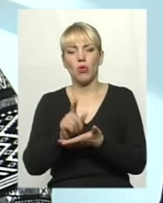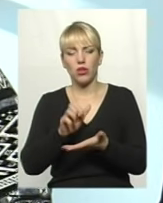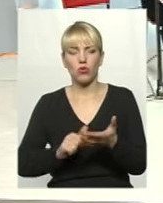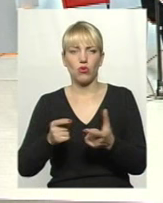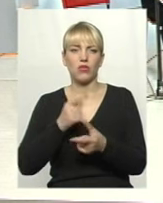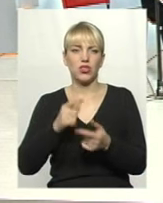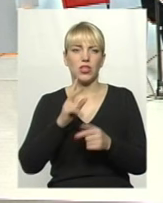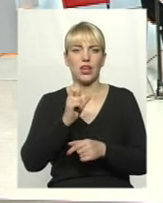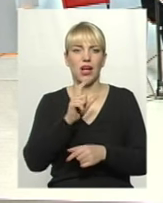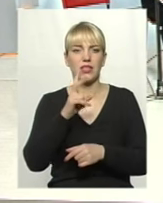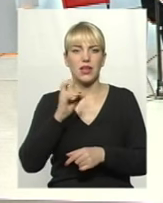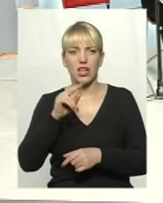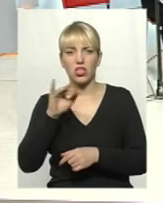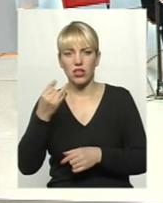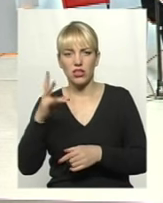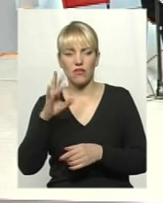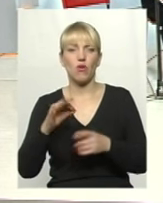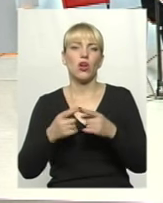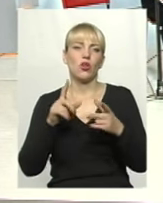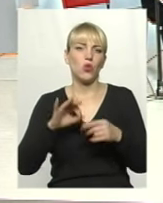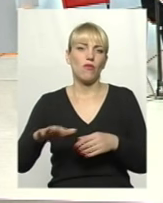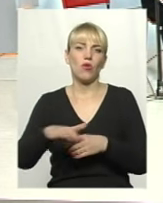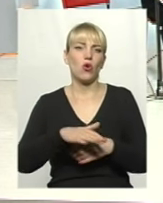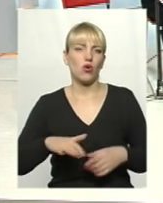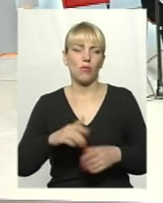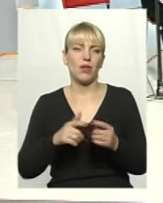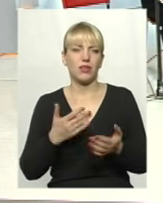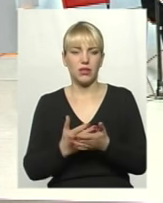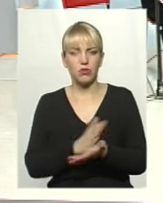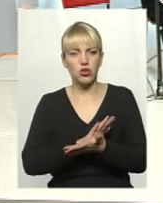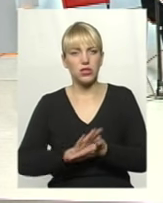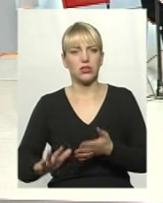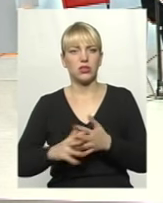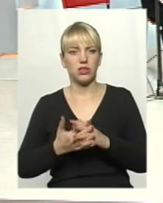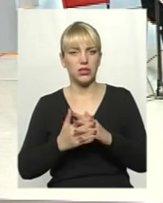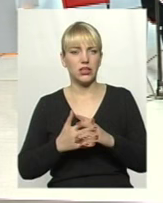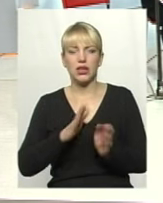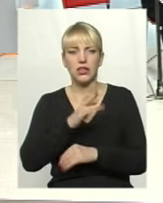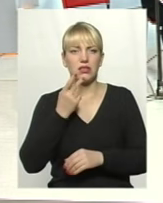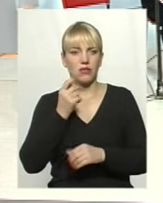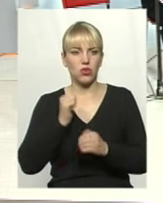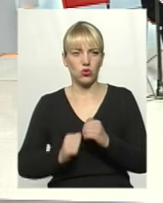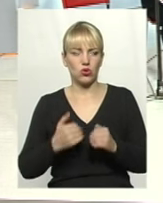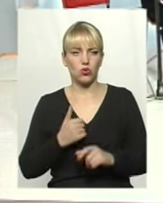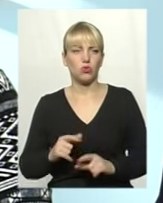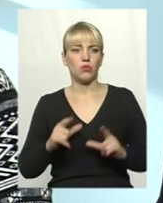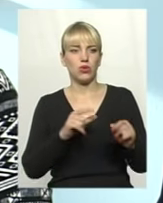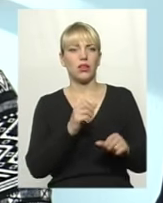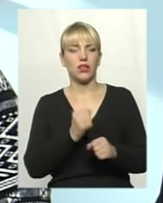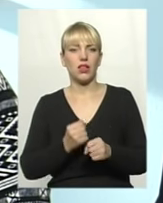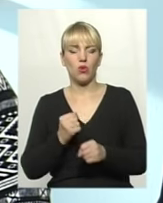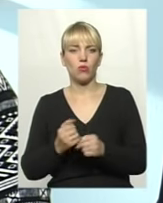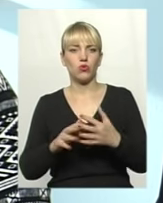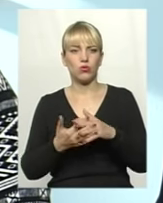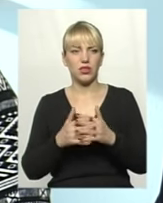то на сьогоднішній день, особливо в громадах суто сільських, не завжди кожен захоче поїхати на роботу в село.